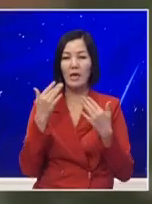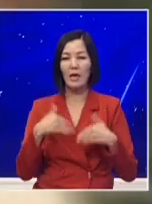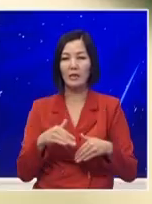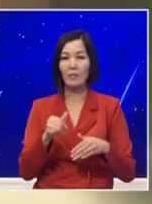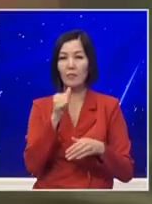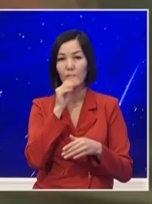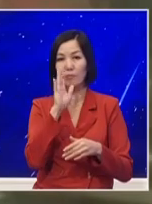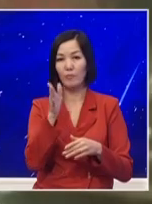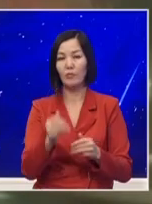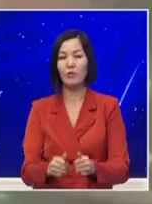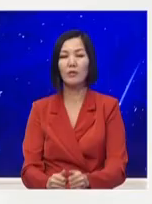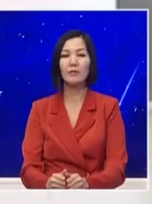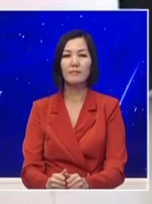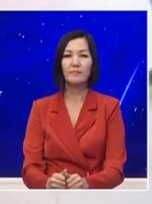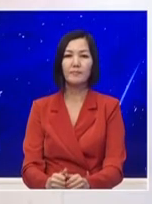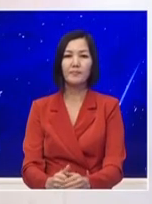сынақ жасалады.